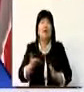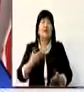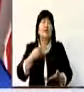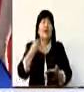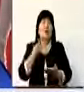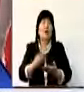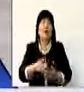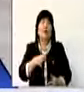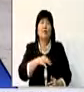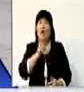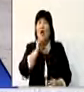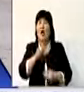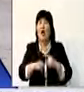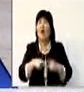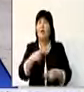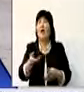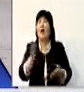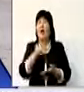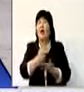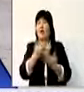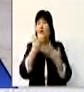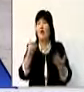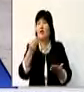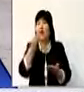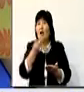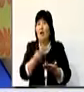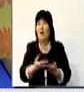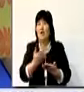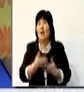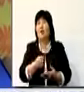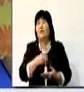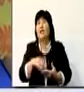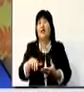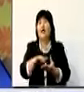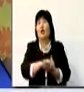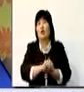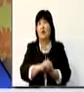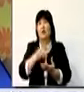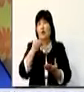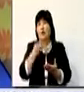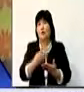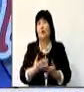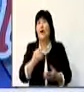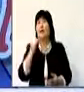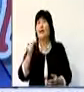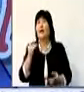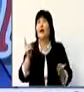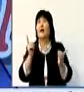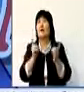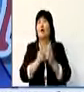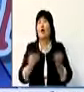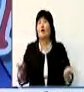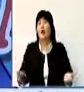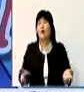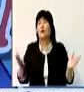жетпес байлығымыз бабалардан өсет боп қалған халқымызға қасиет боп қонған береке бірлігіміз, ал құнды қазынамыз тарих табыстырып тағдыр